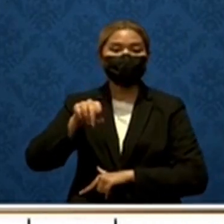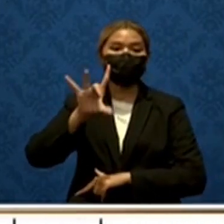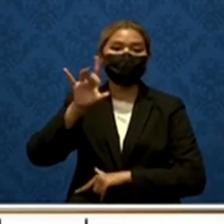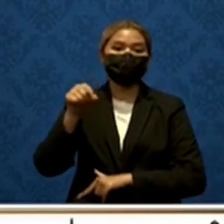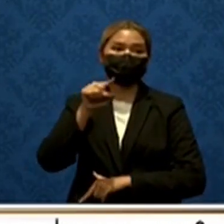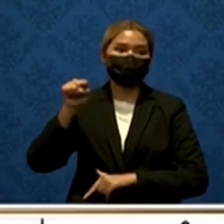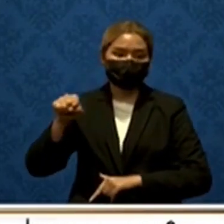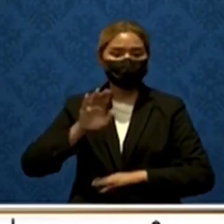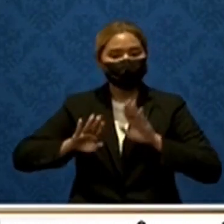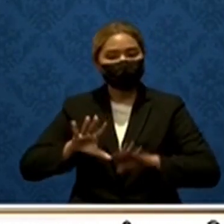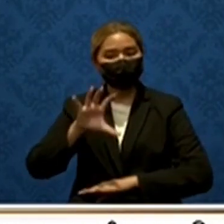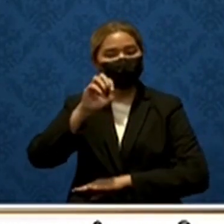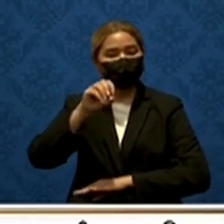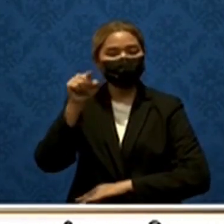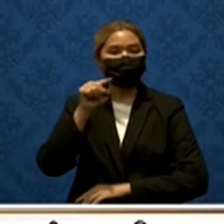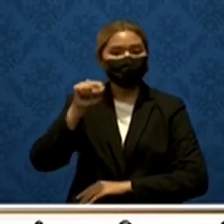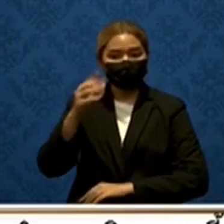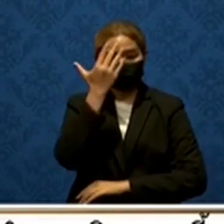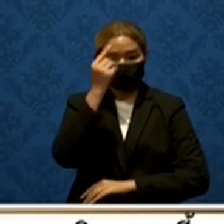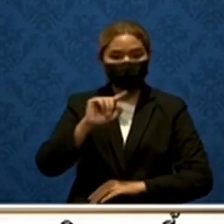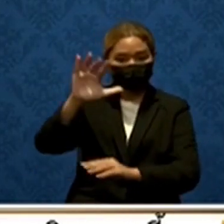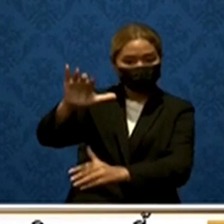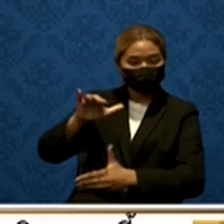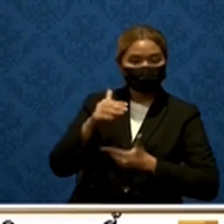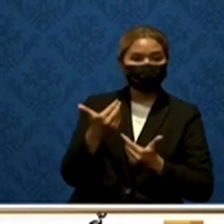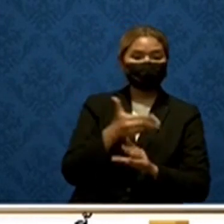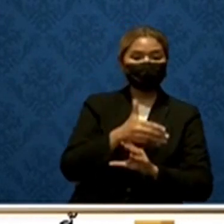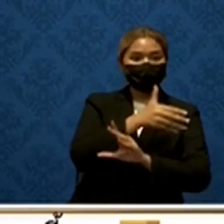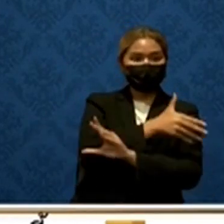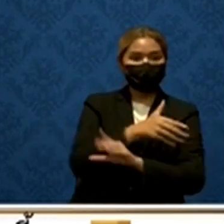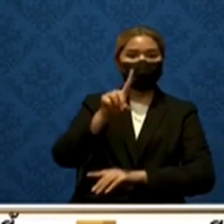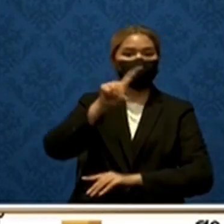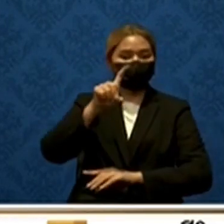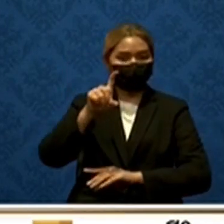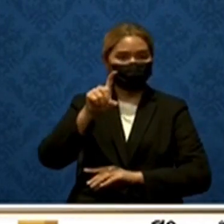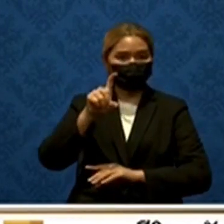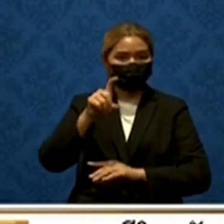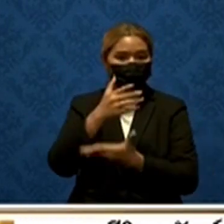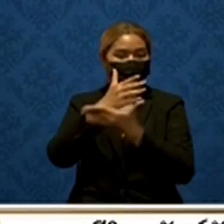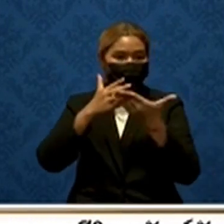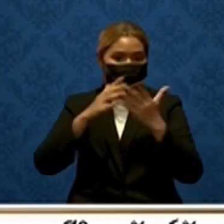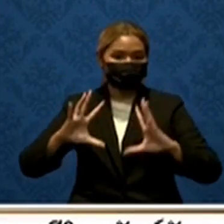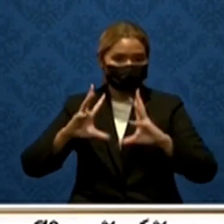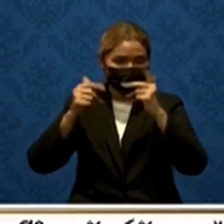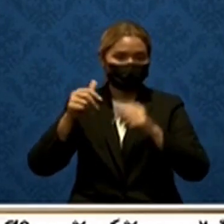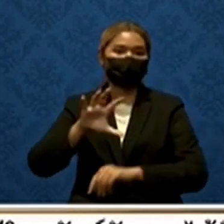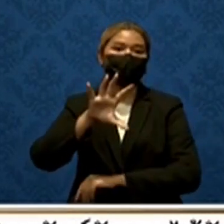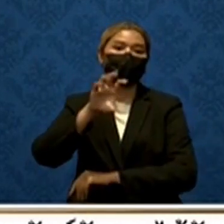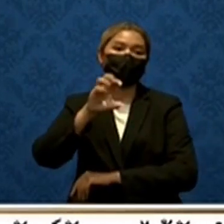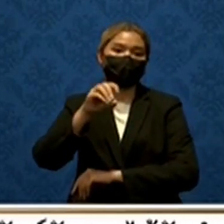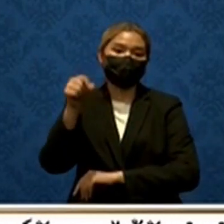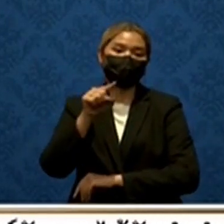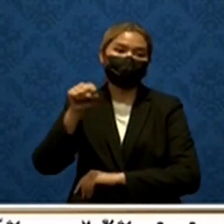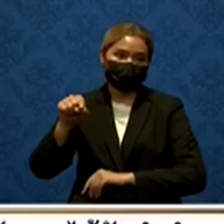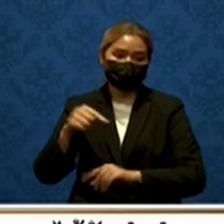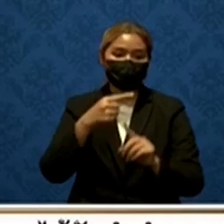50%นะครัพูดง่ๆจากเคยนำเข้าร้อยหน่งหายไป 50%เดือนกุมพ